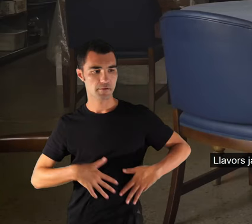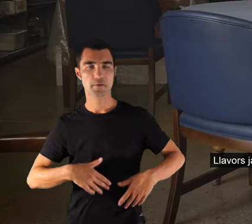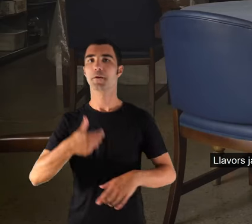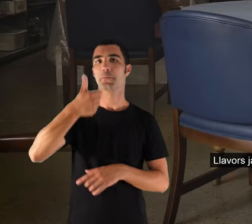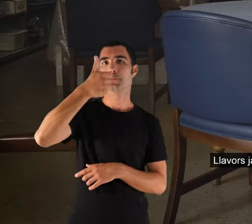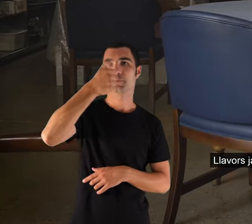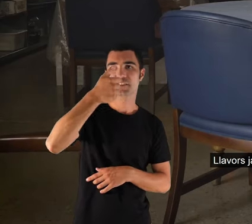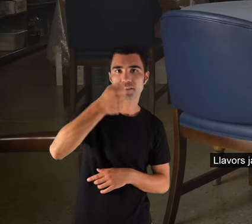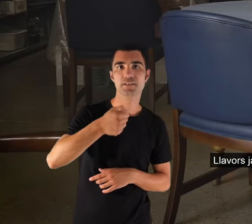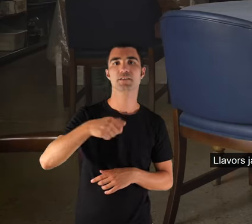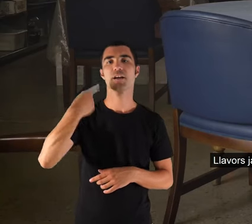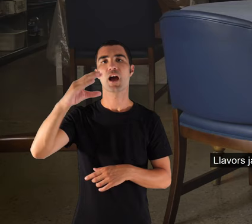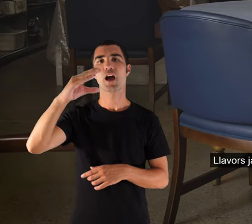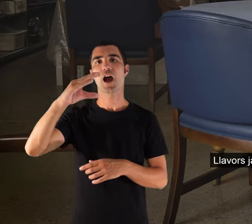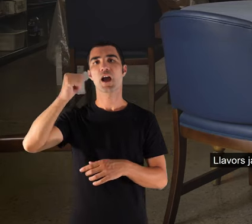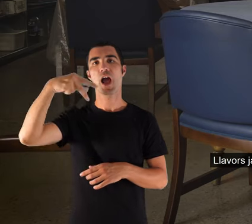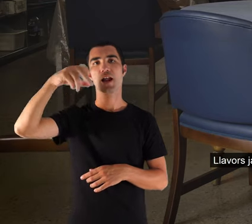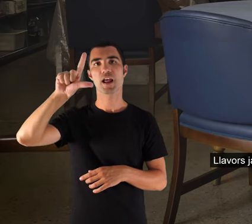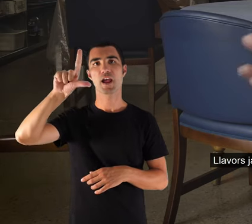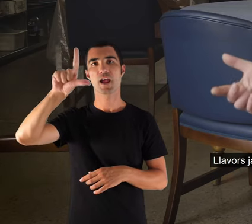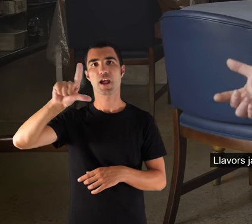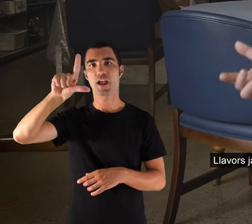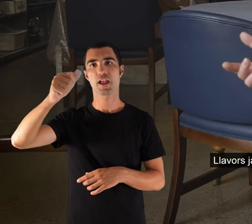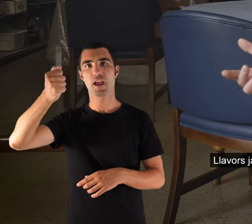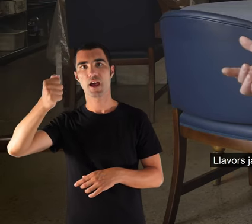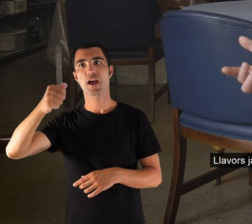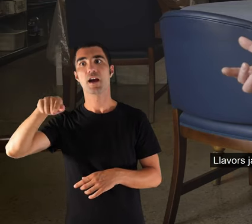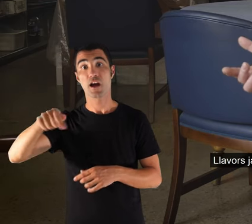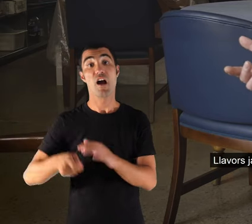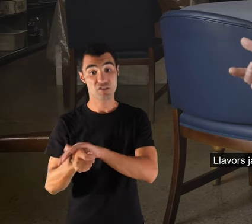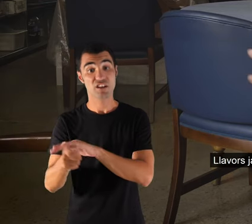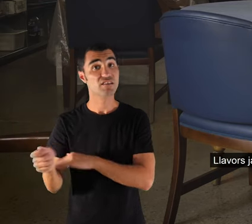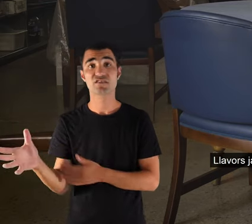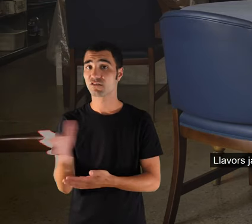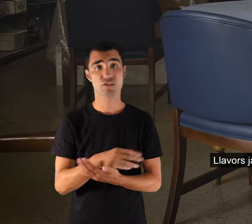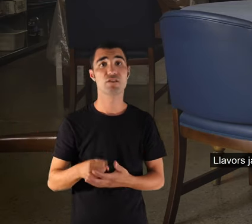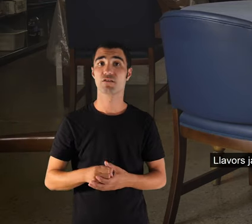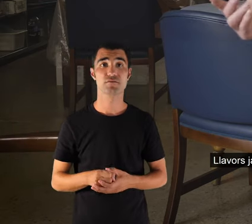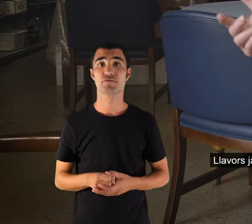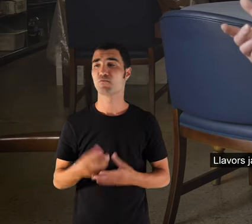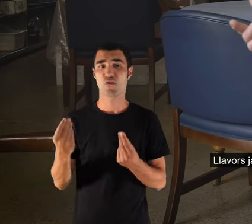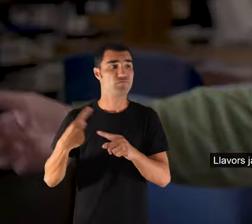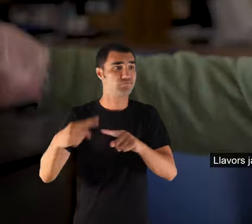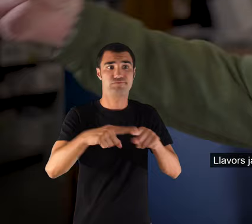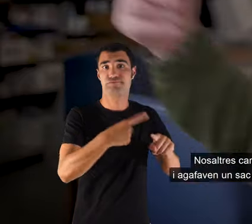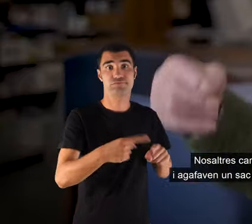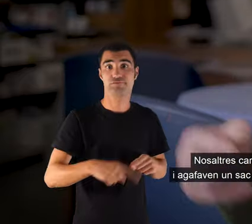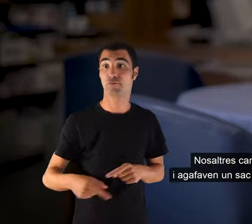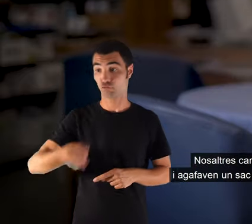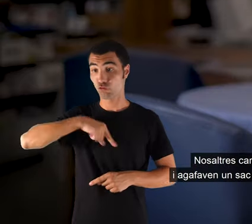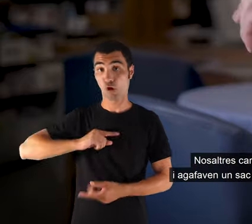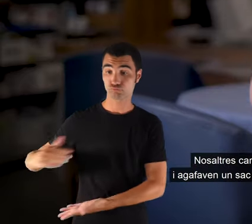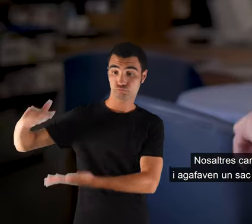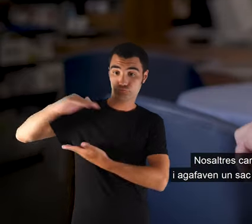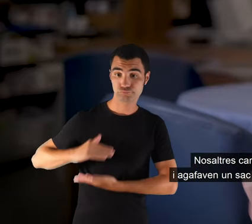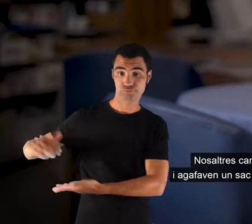i canyella, perquè la canyella també era contrabando, i moltes de coses. Nosaltres carregàvem